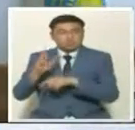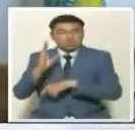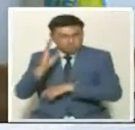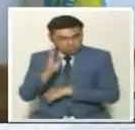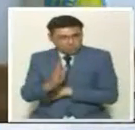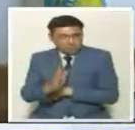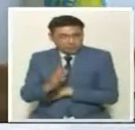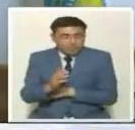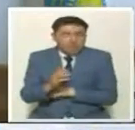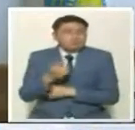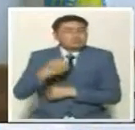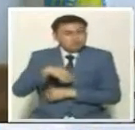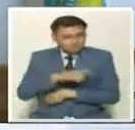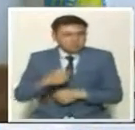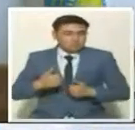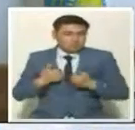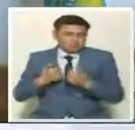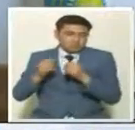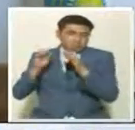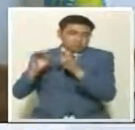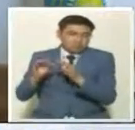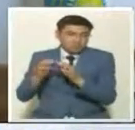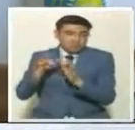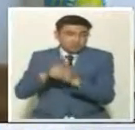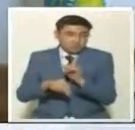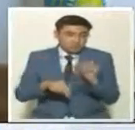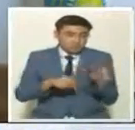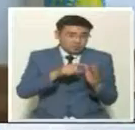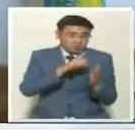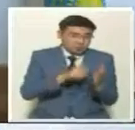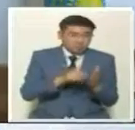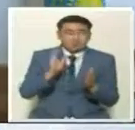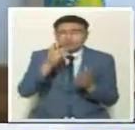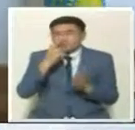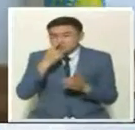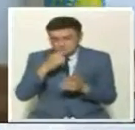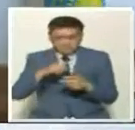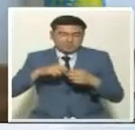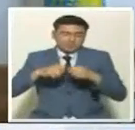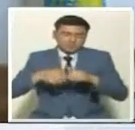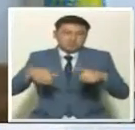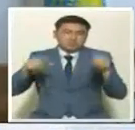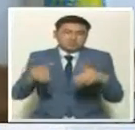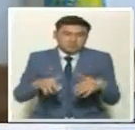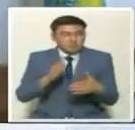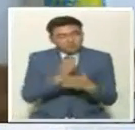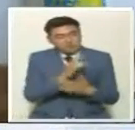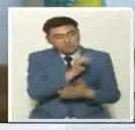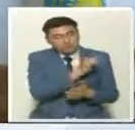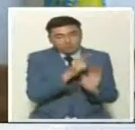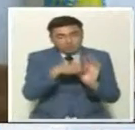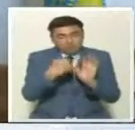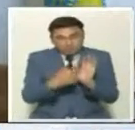Бұл қарастырылып атқан сауалдардың ішіндегі тез шешілетін сұрақтар да бар, және де уақытпен